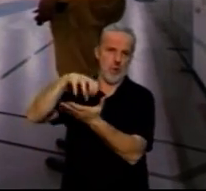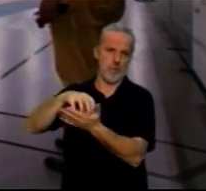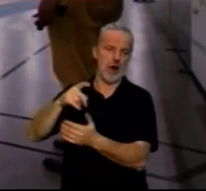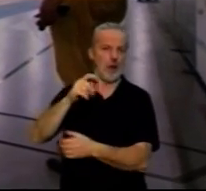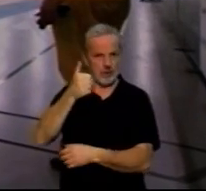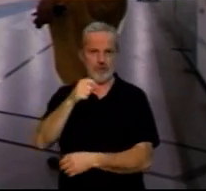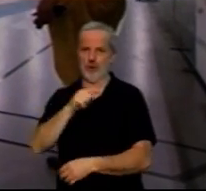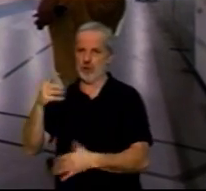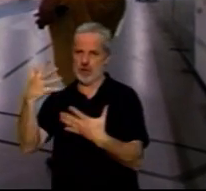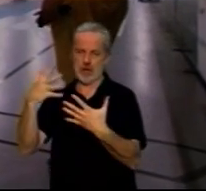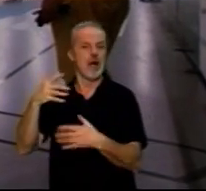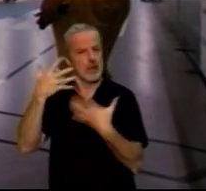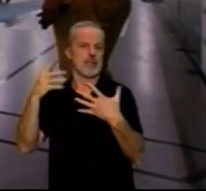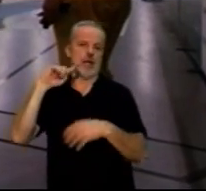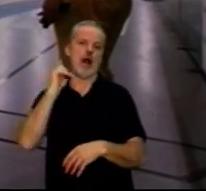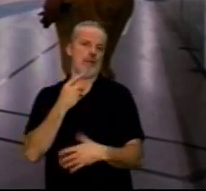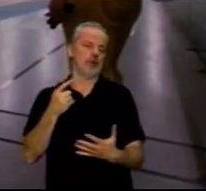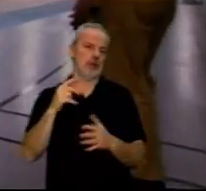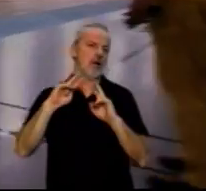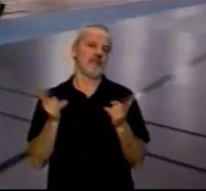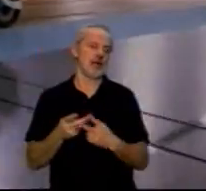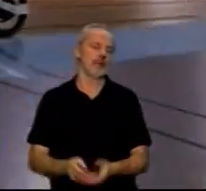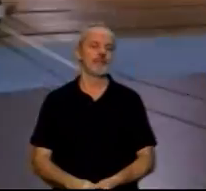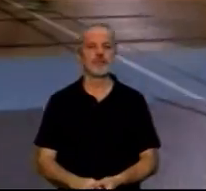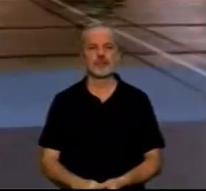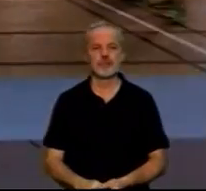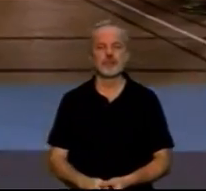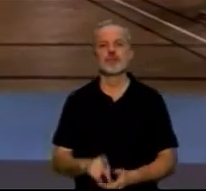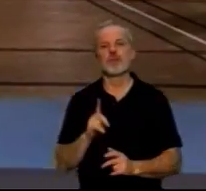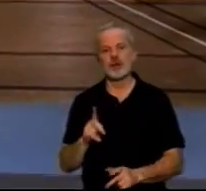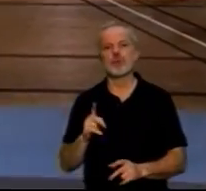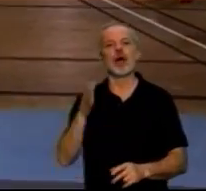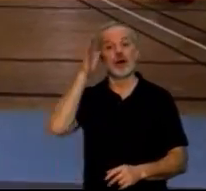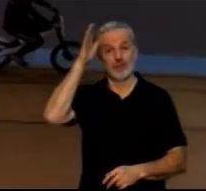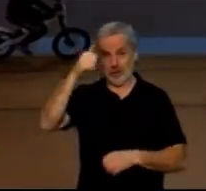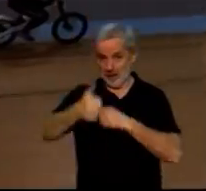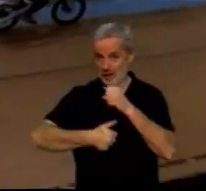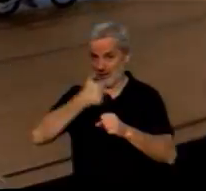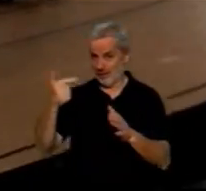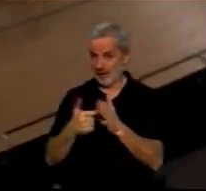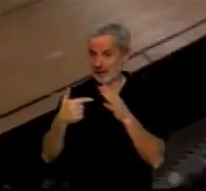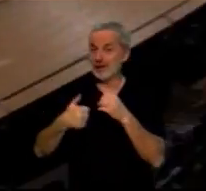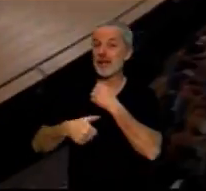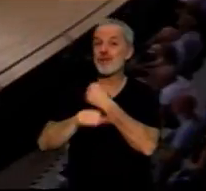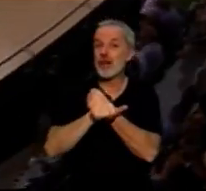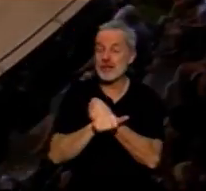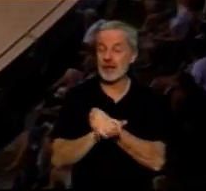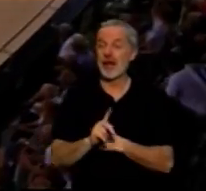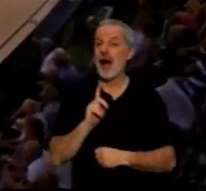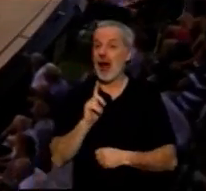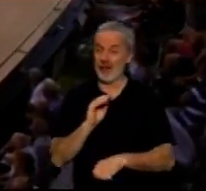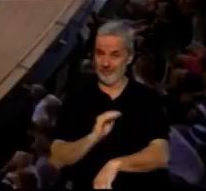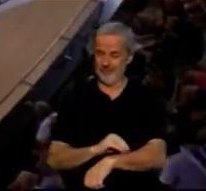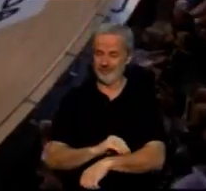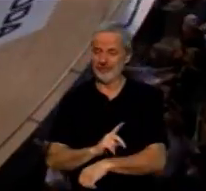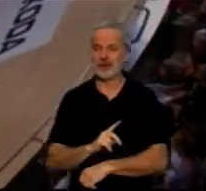přináší takovou otázku na příští rok, protože než se k tomu roku 2016 dostaneme naplno, tak možná taková drobnička. Jak